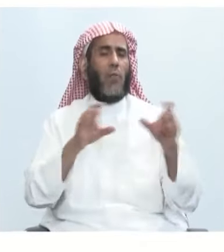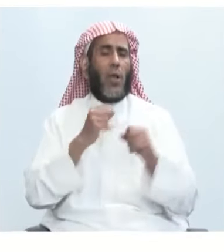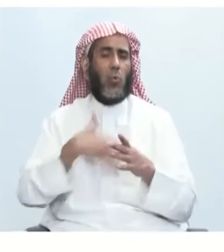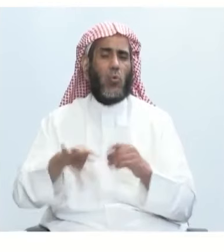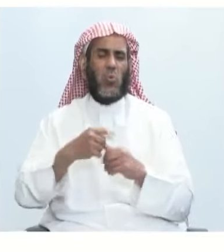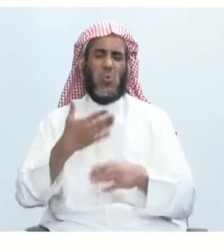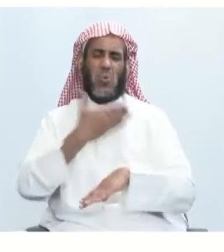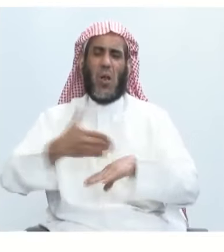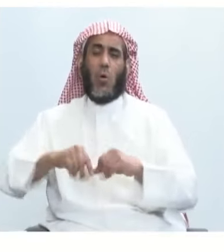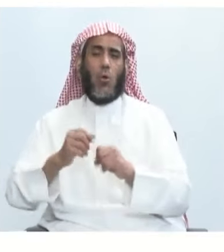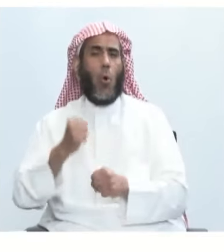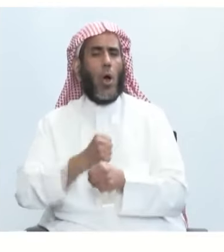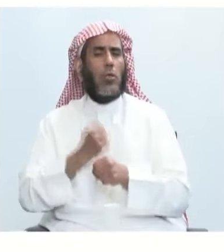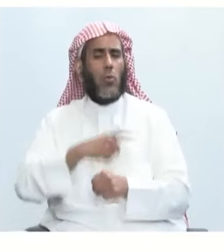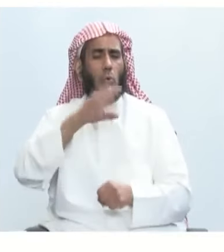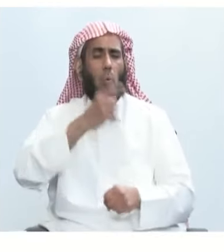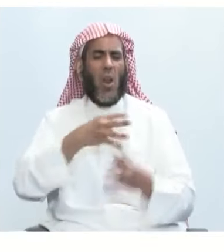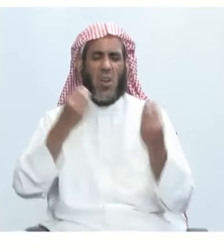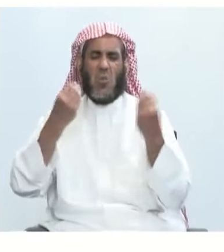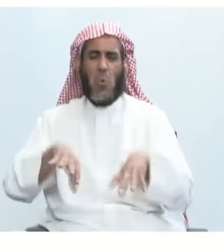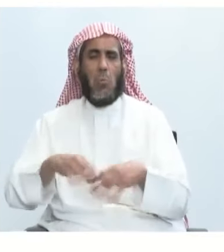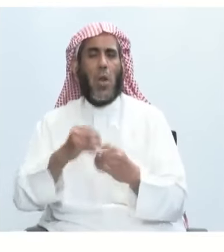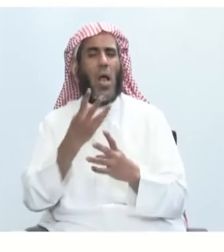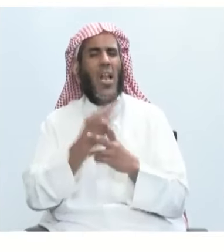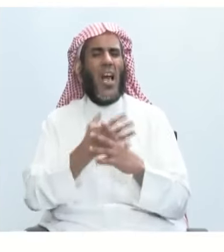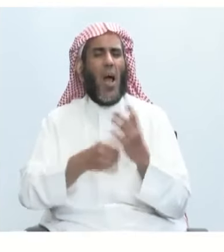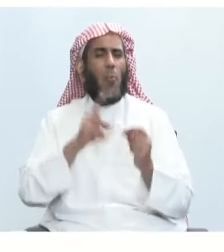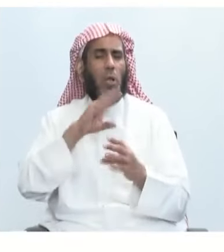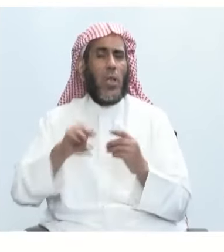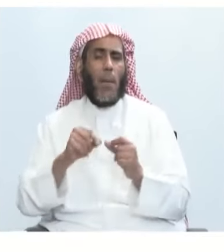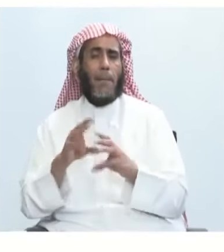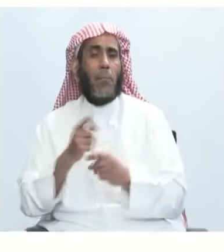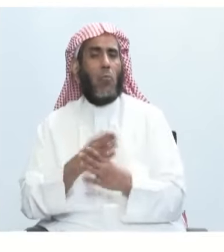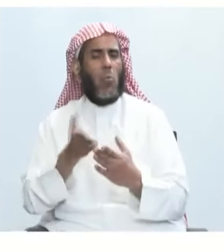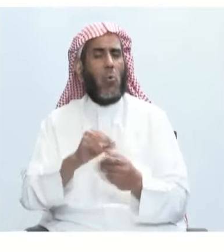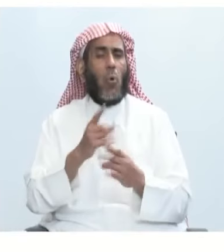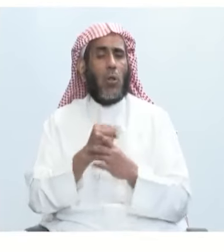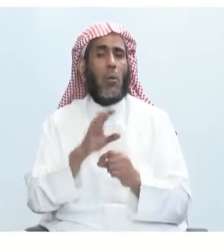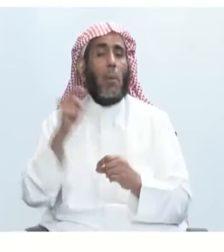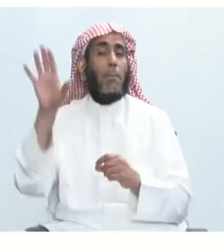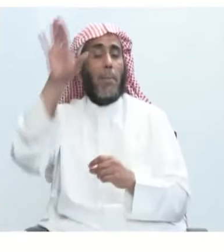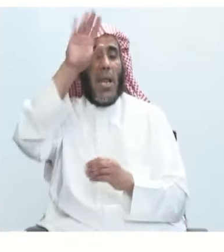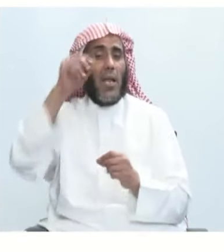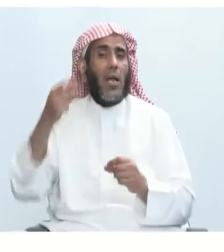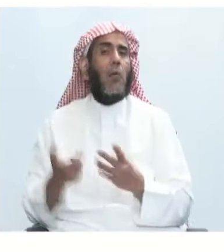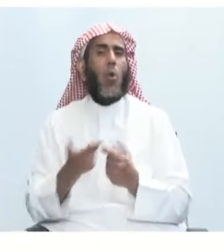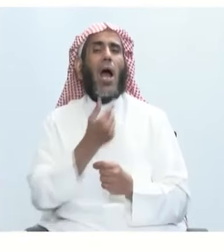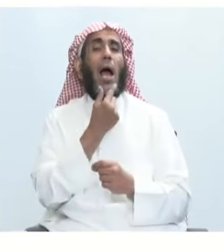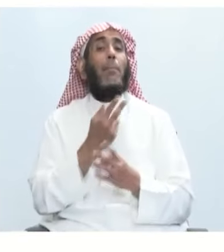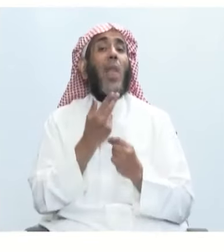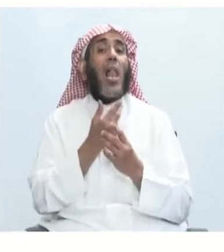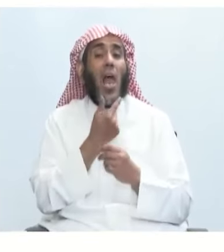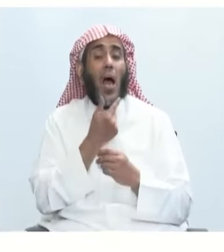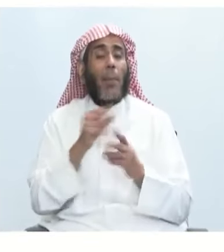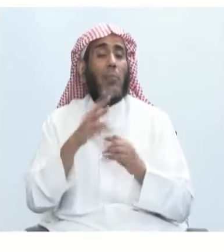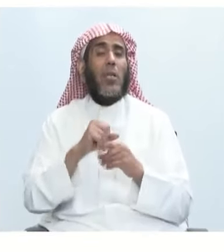جرح وهو يؤدي واجبه ولن يهمن اليتيما سقط والده في معركه الحق ضد الباطل الملك عبد الله بن عبد العزيز رحمه الله هنا